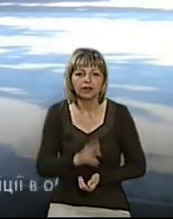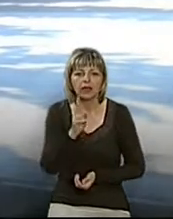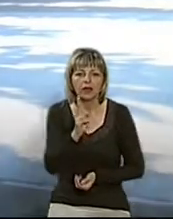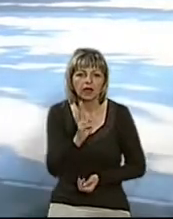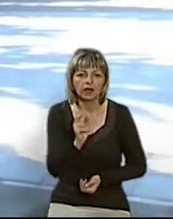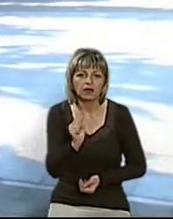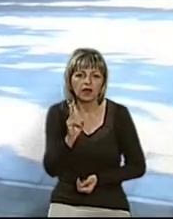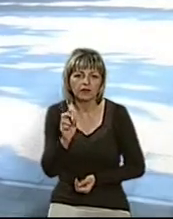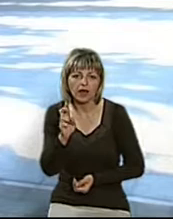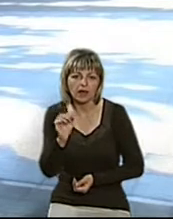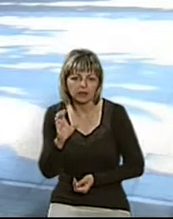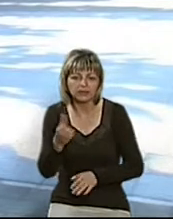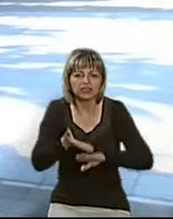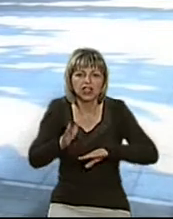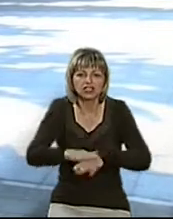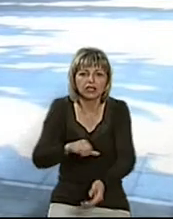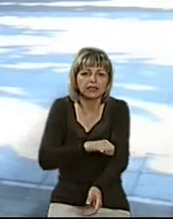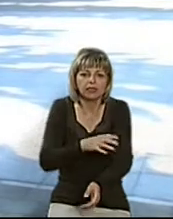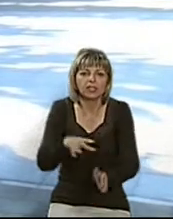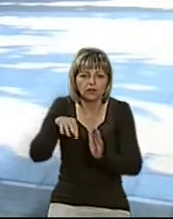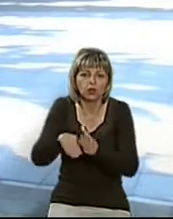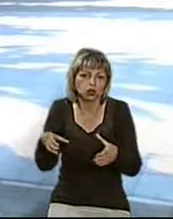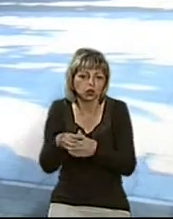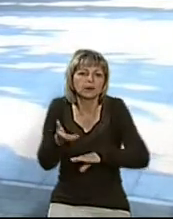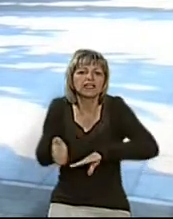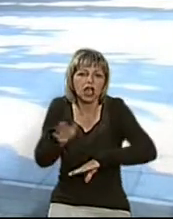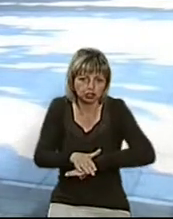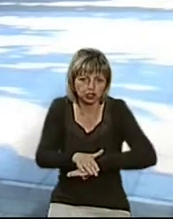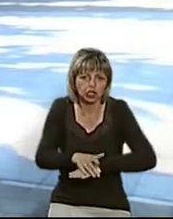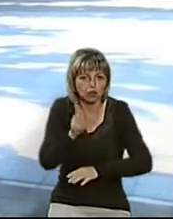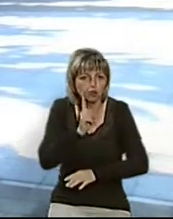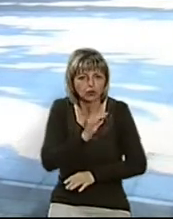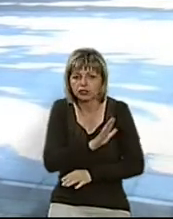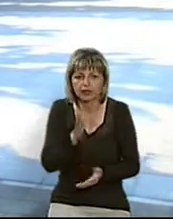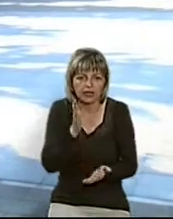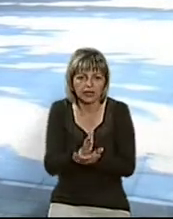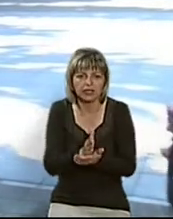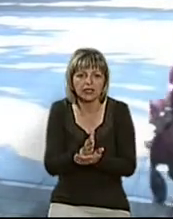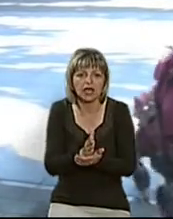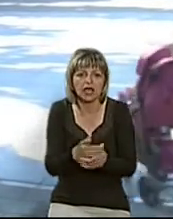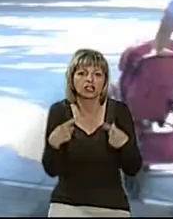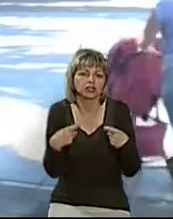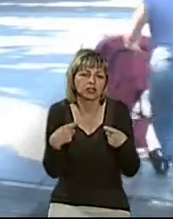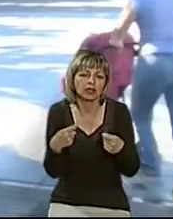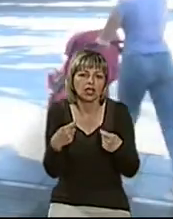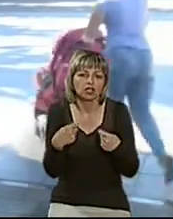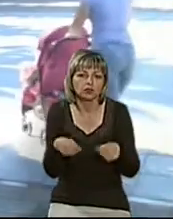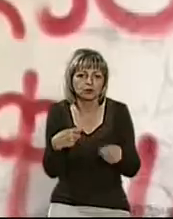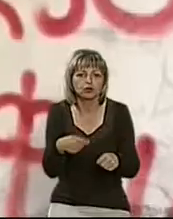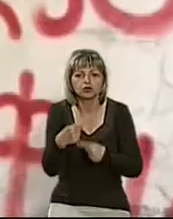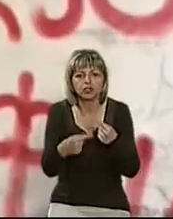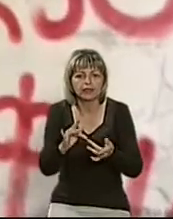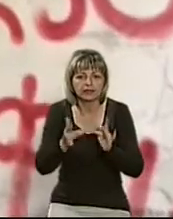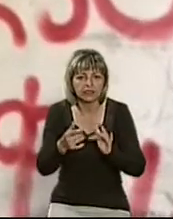канабіс, тяжкі наркотики, ті, які відносяться до категорії тяжких, поки що не є об'єктом збуту, предметом збуту через мережу